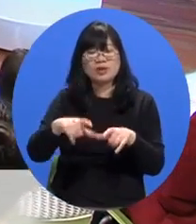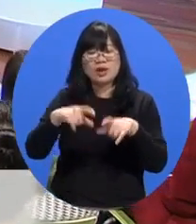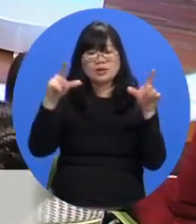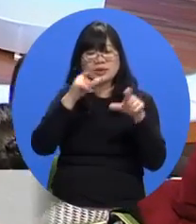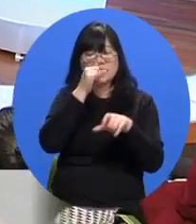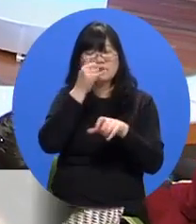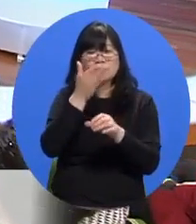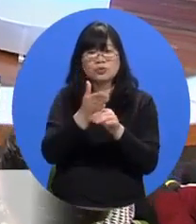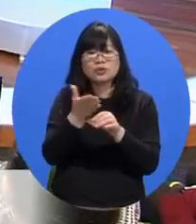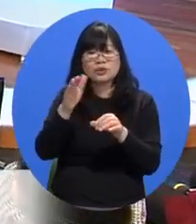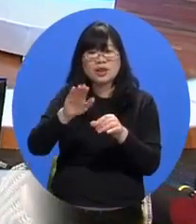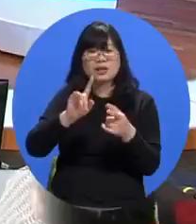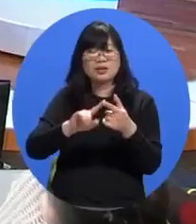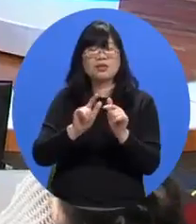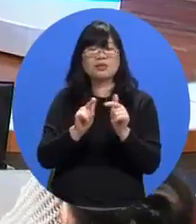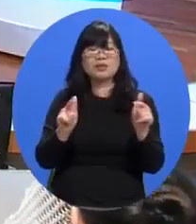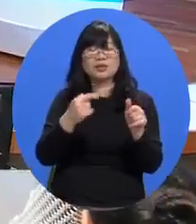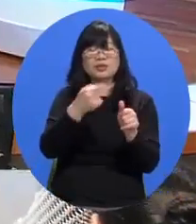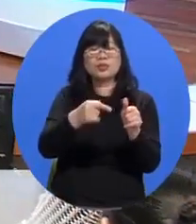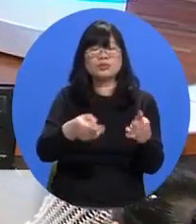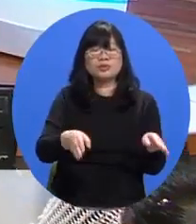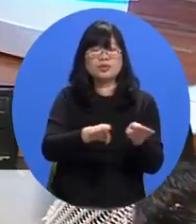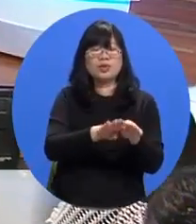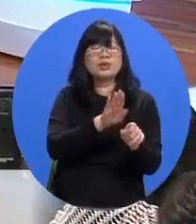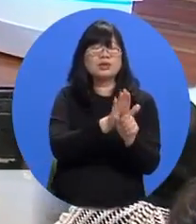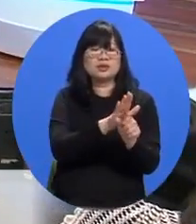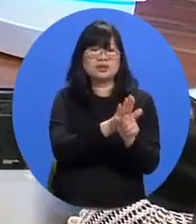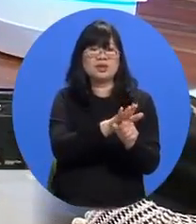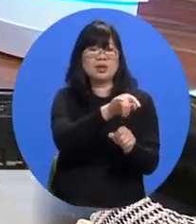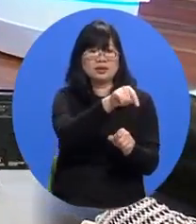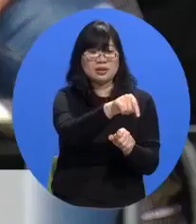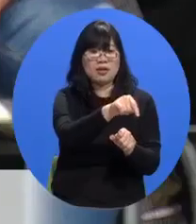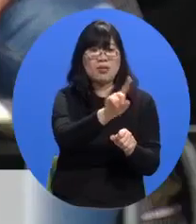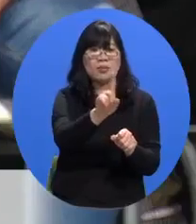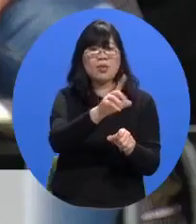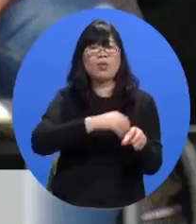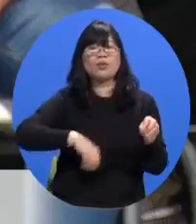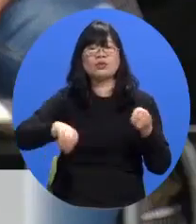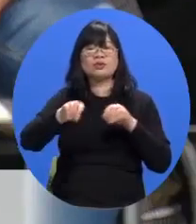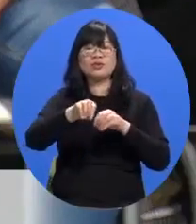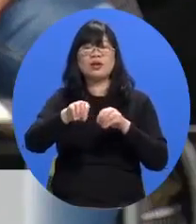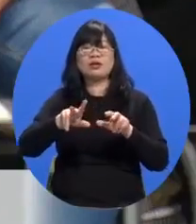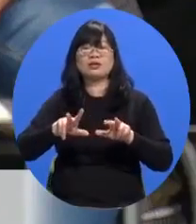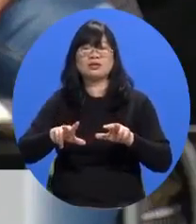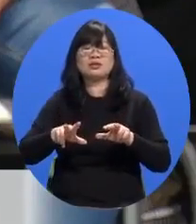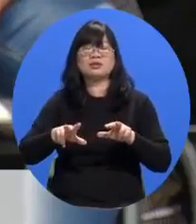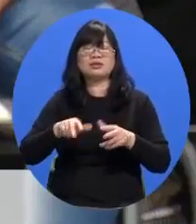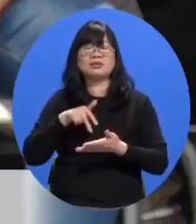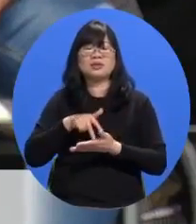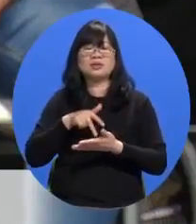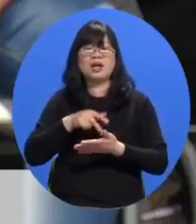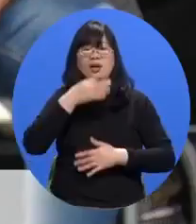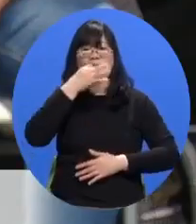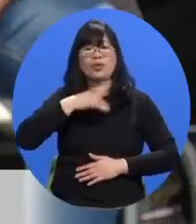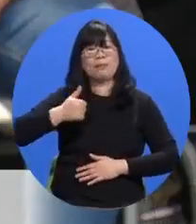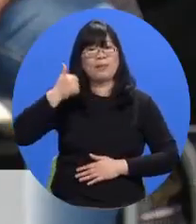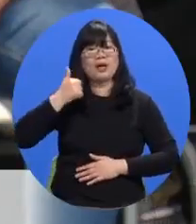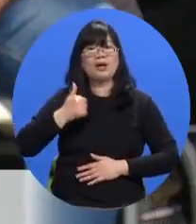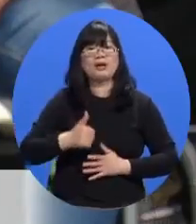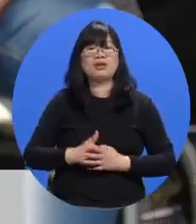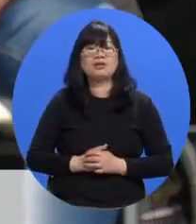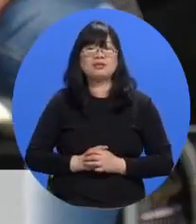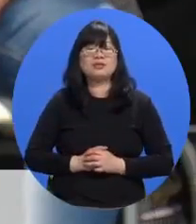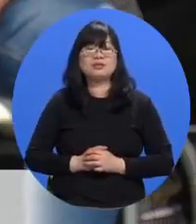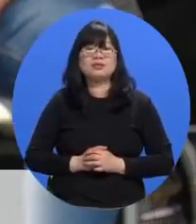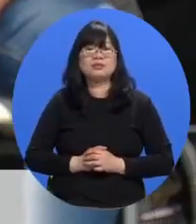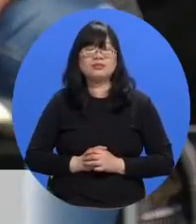되고 있는데 이런 것들에 대한 교육청의 지원, 네. 이런 것들이 오히려 더 지금으로서는 더 효과적이라고 볼 수 있습니다. 아,